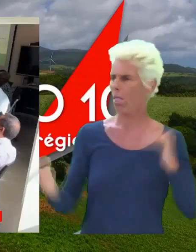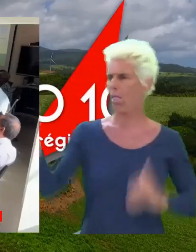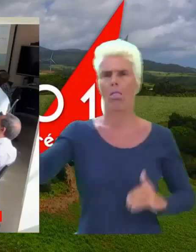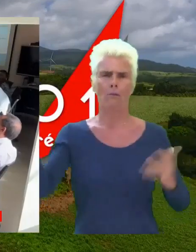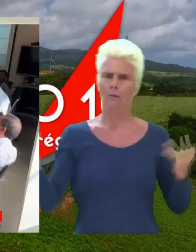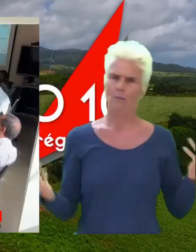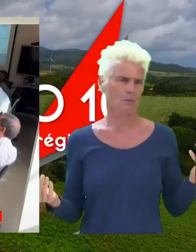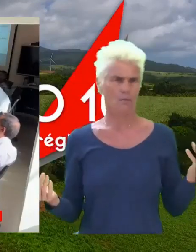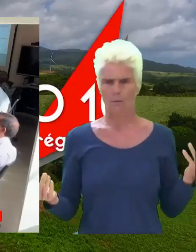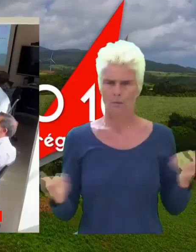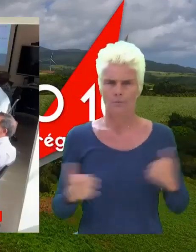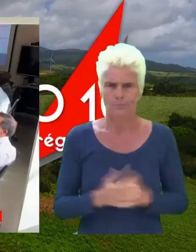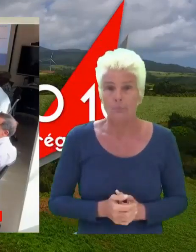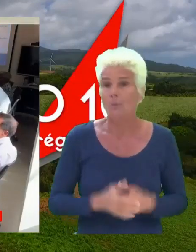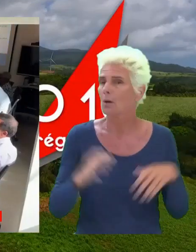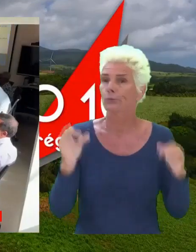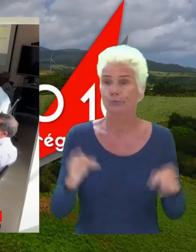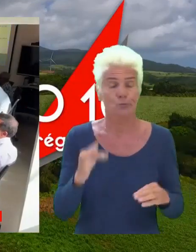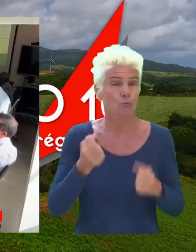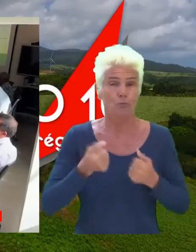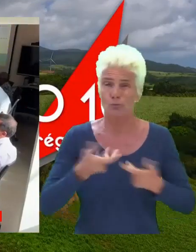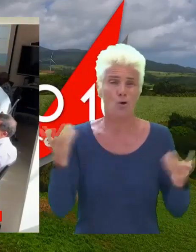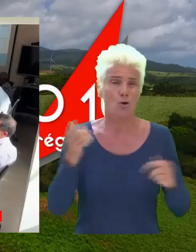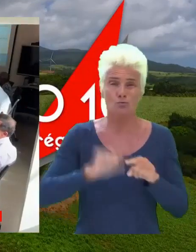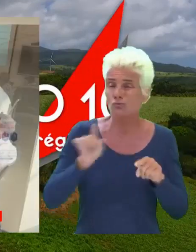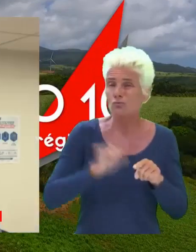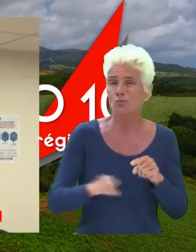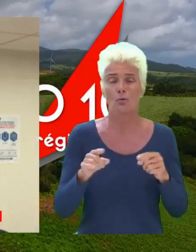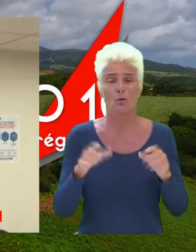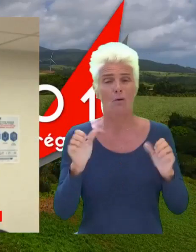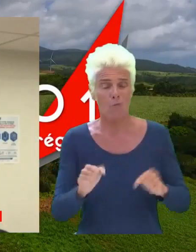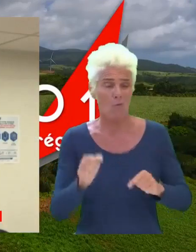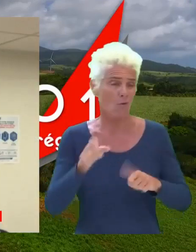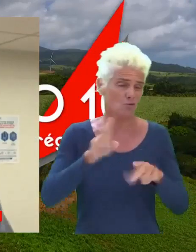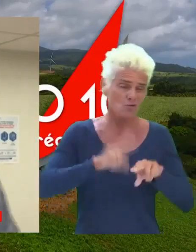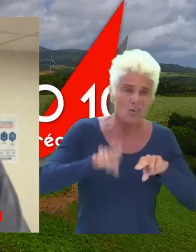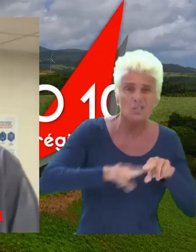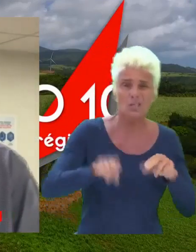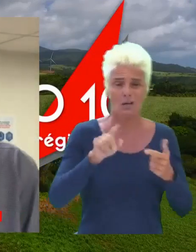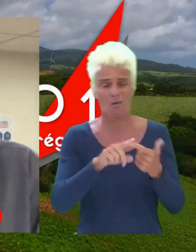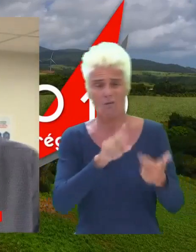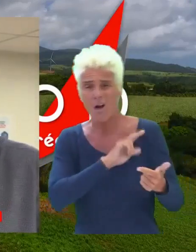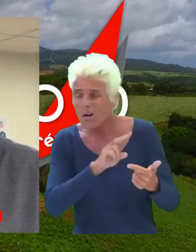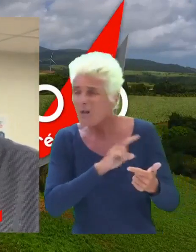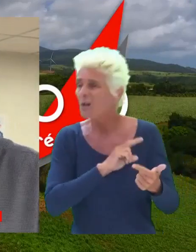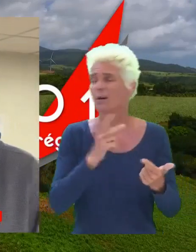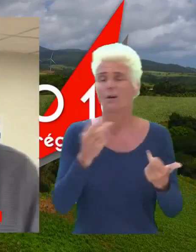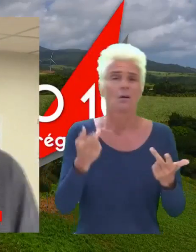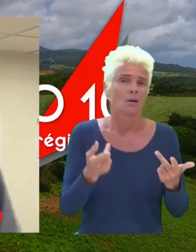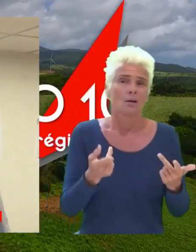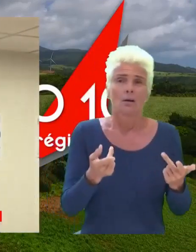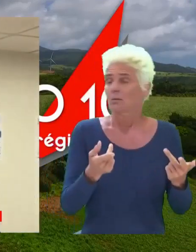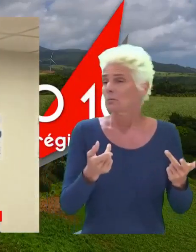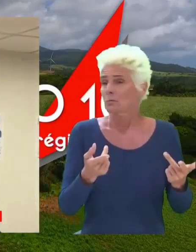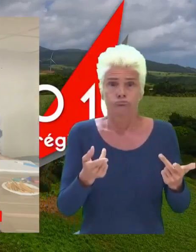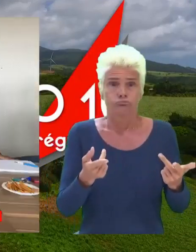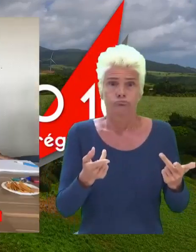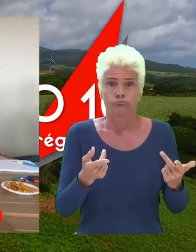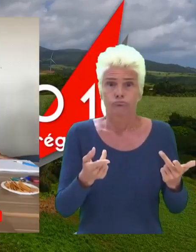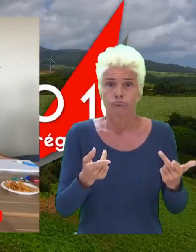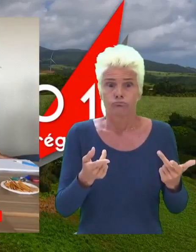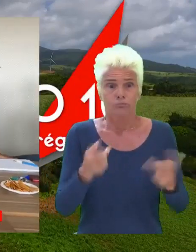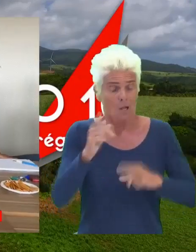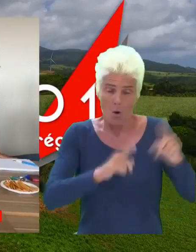inverser la courbe alors il y a plein d'autres choses à revoir il faut revoir la réhabilitation faut revoir les vacances au niveau de de certaines